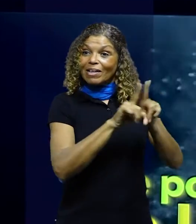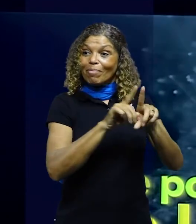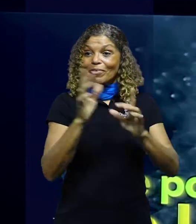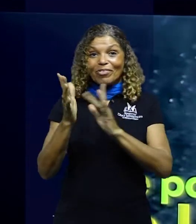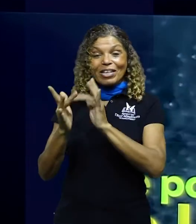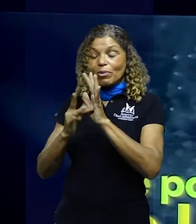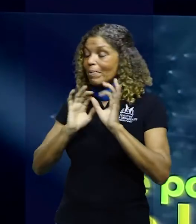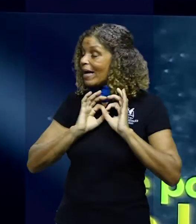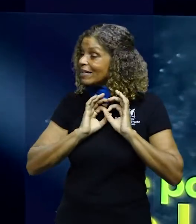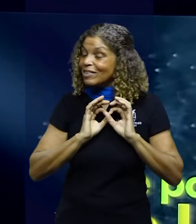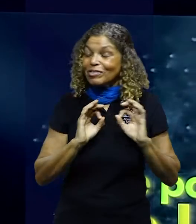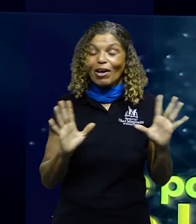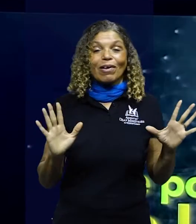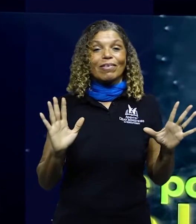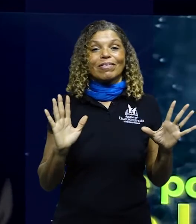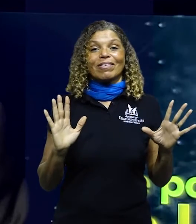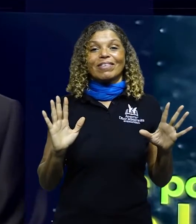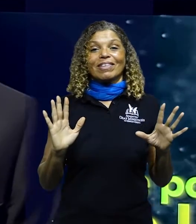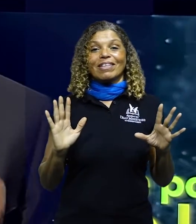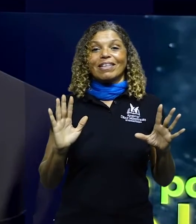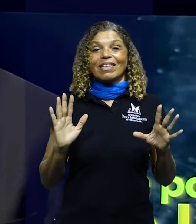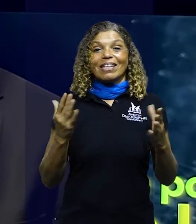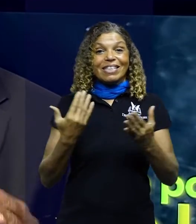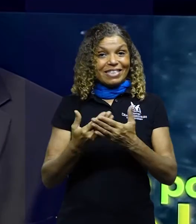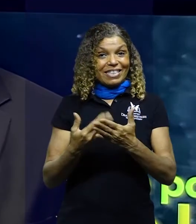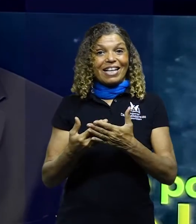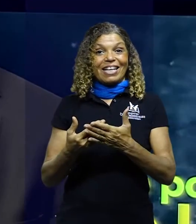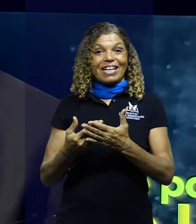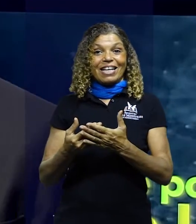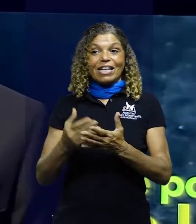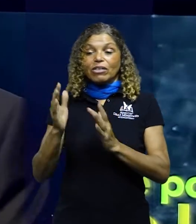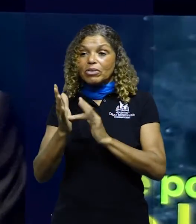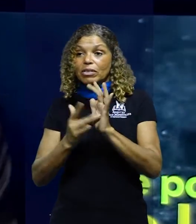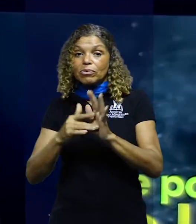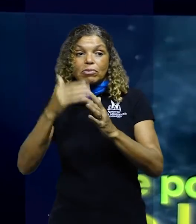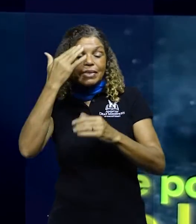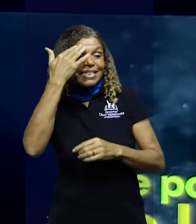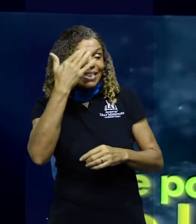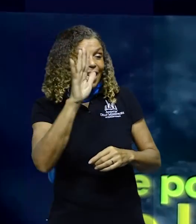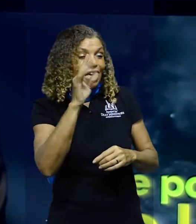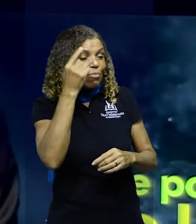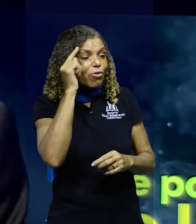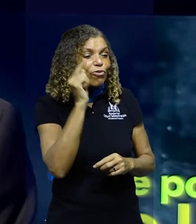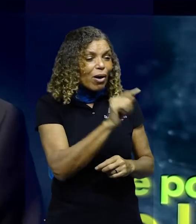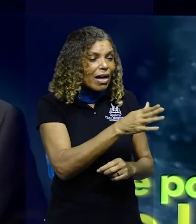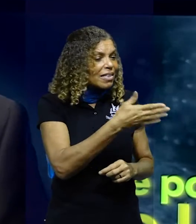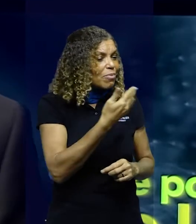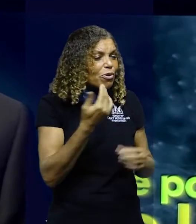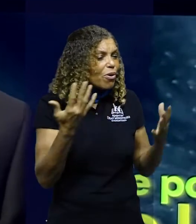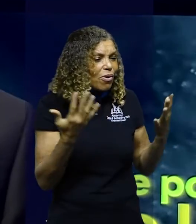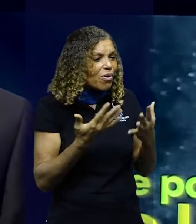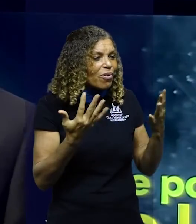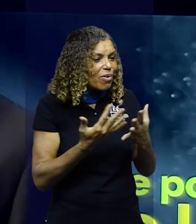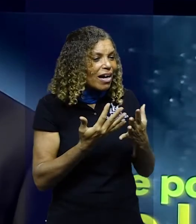ne peut faire ce qu'il fait. Il sait mieux que quiconque ce qui est bien et ce qui est bon pour l'être